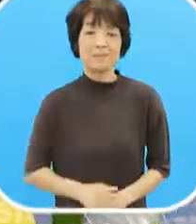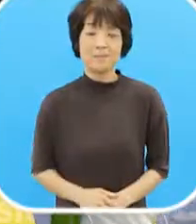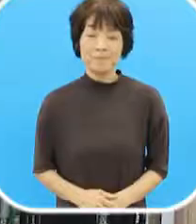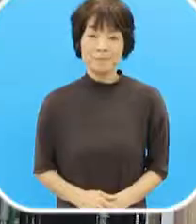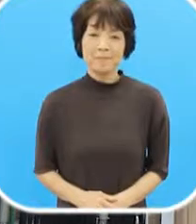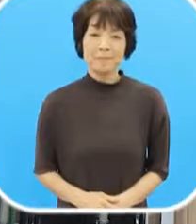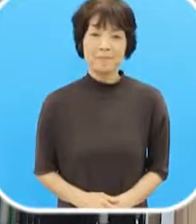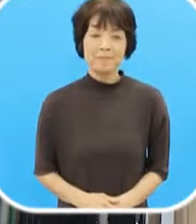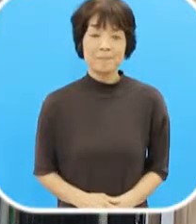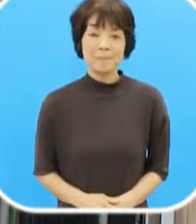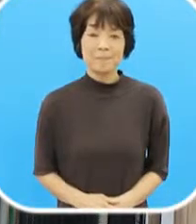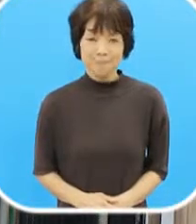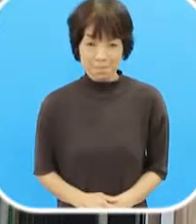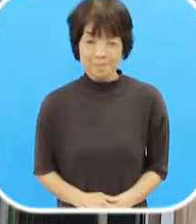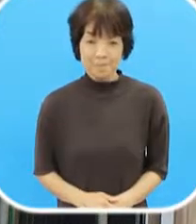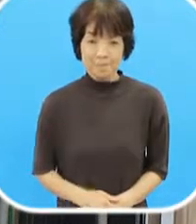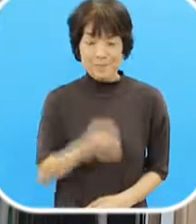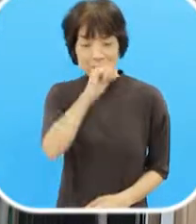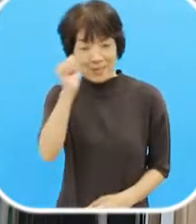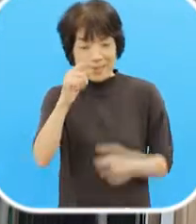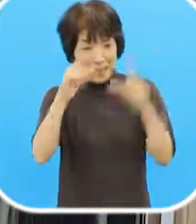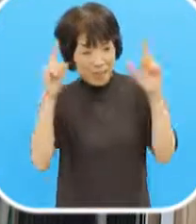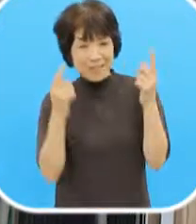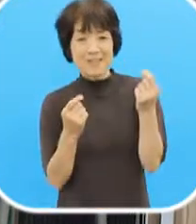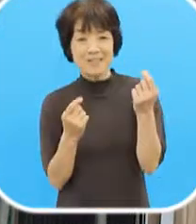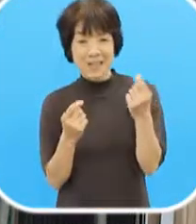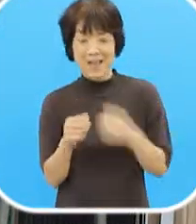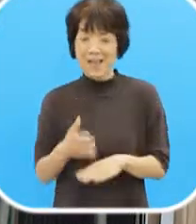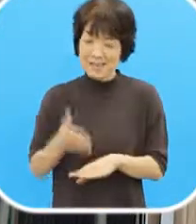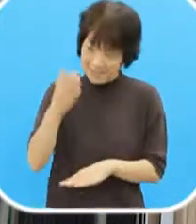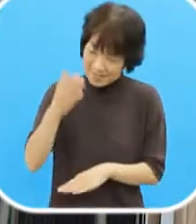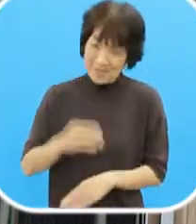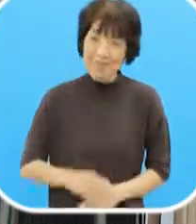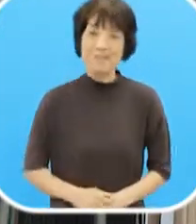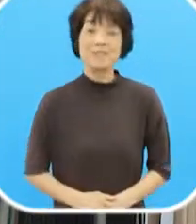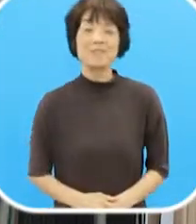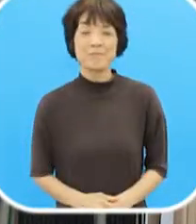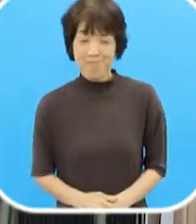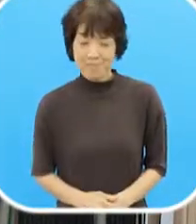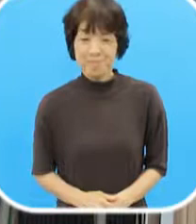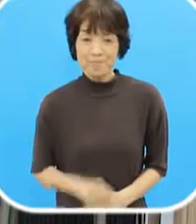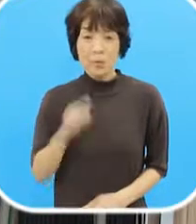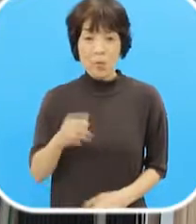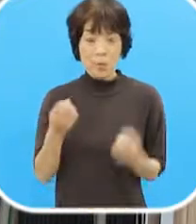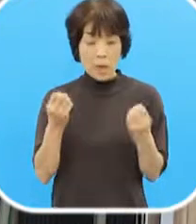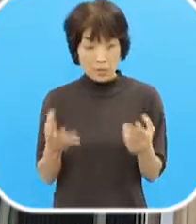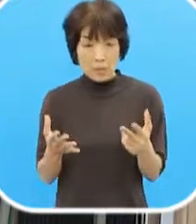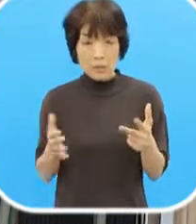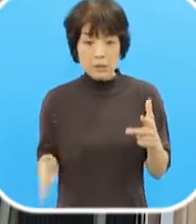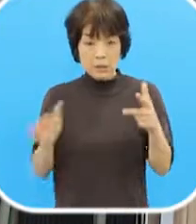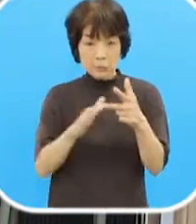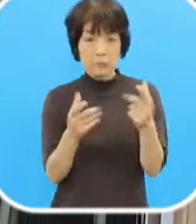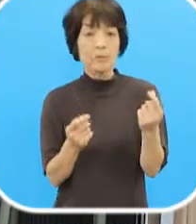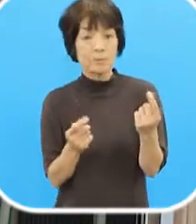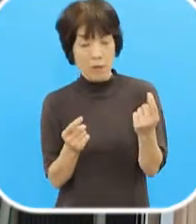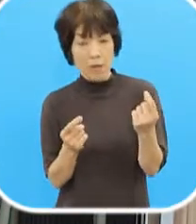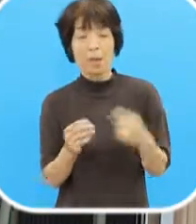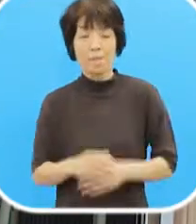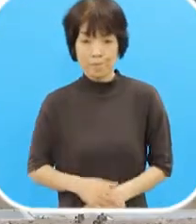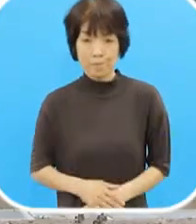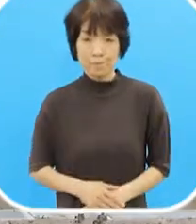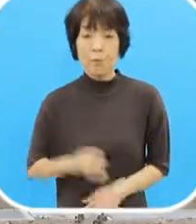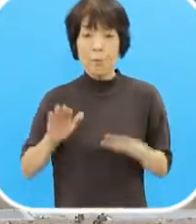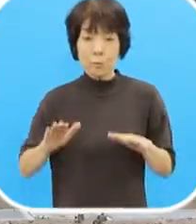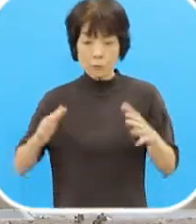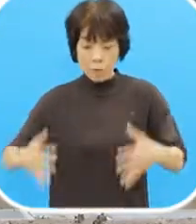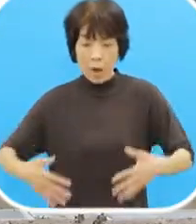。 素敵なバンダナですね。 ありがとうございます そしてここは新しい施設ですね。 そうですね、